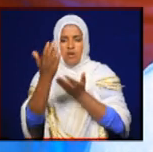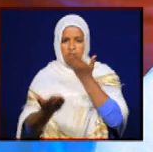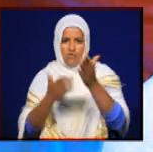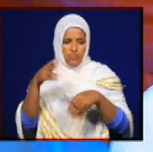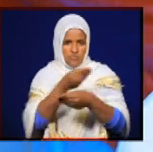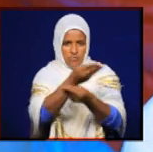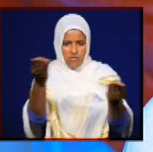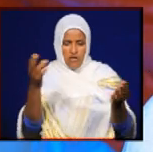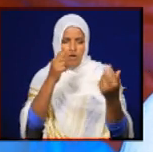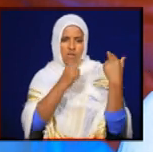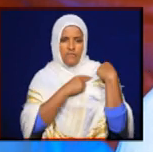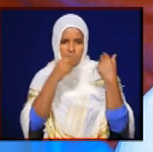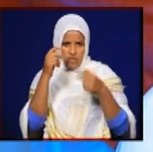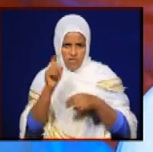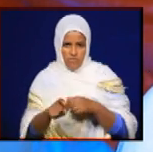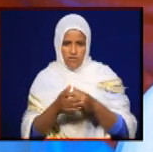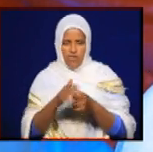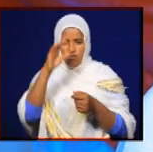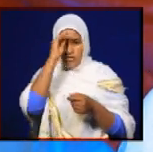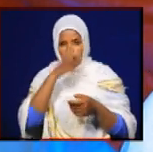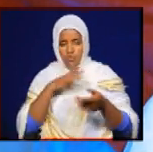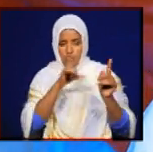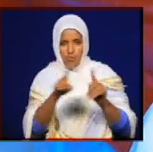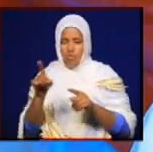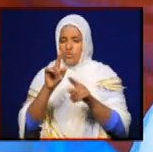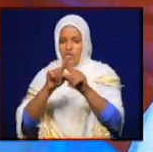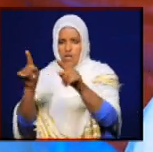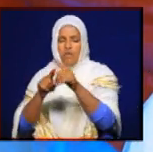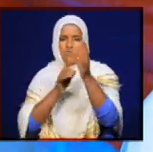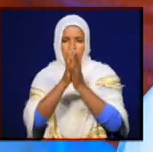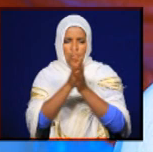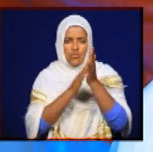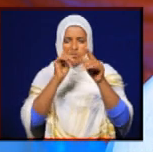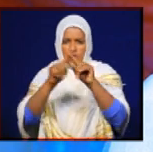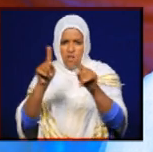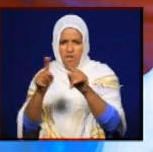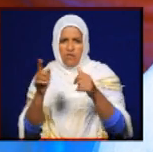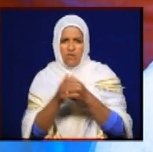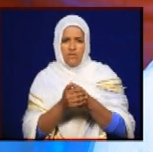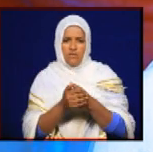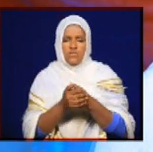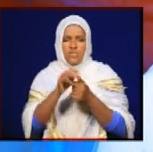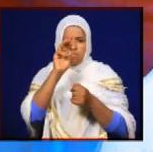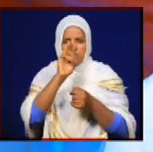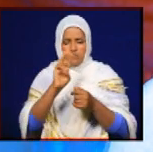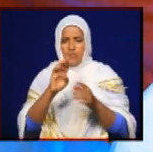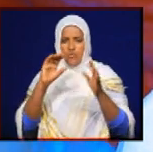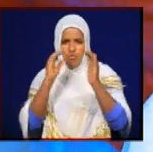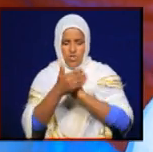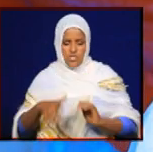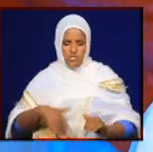የወንጌል አገልግሎትን ማዳረስ ኃላፊነቱ አለባት። ሰዎች ደግሞ የተለያየ አይነት ፍላጎት የተለያየ አይነት ስስ